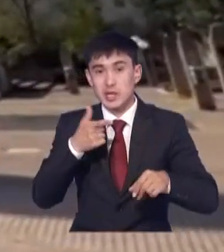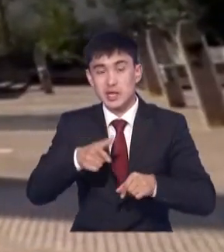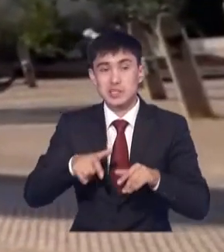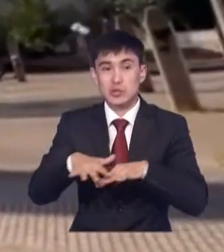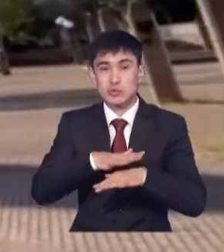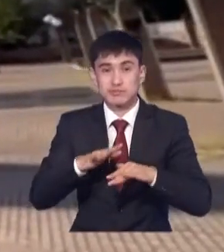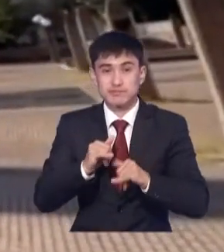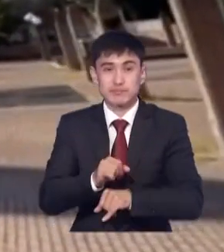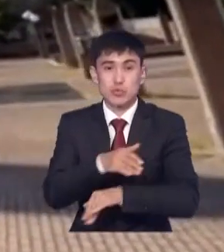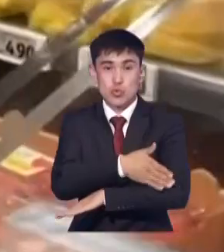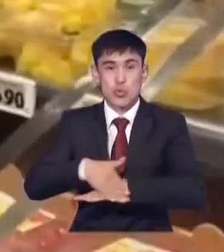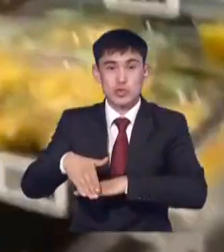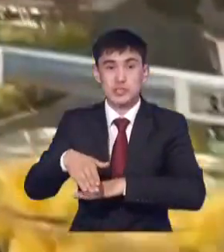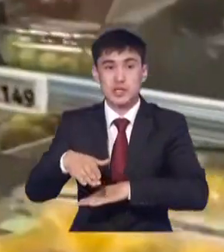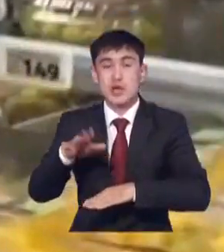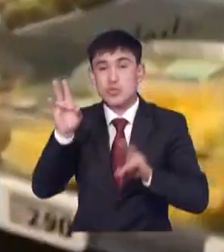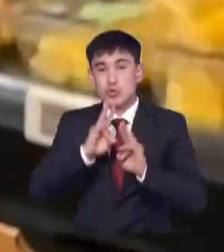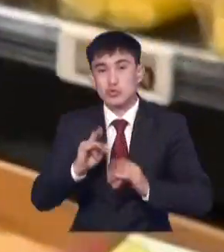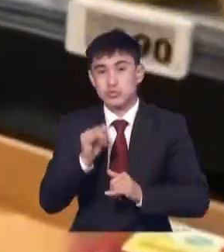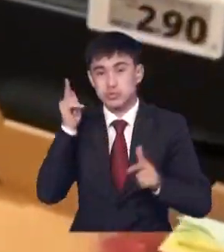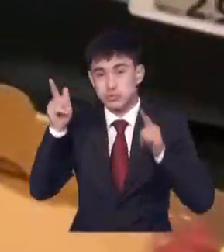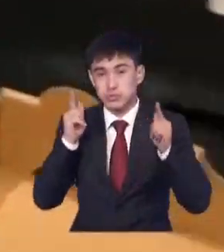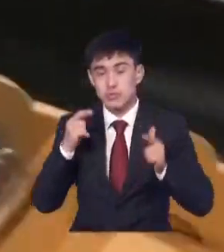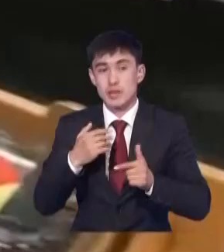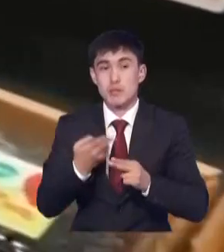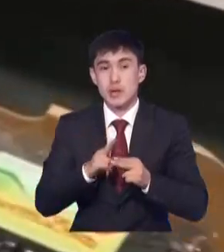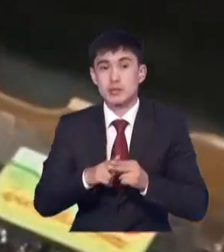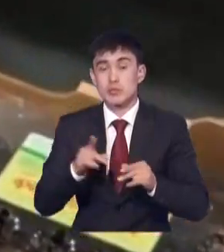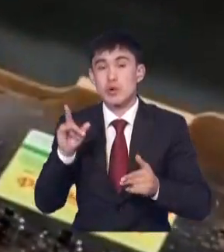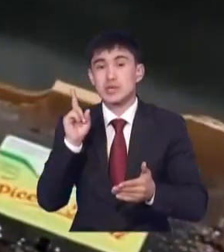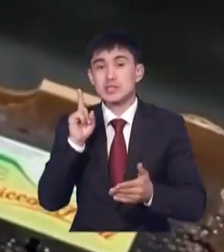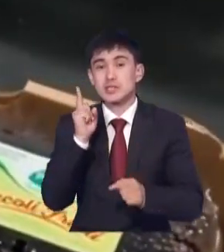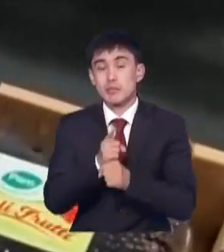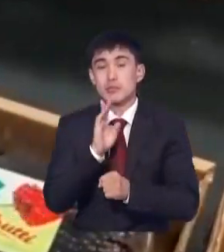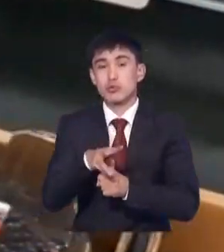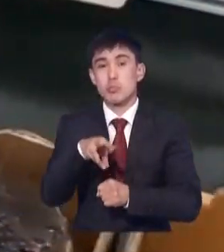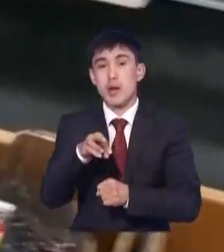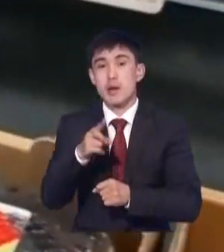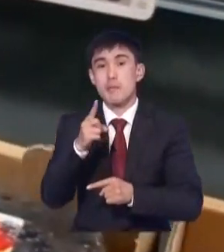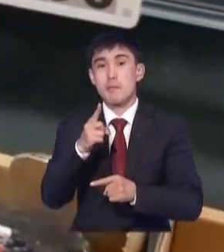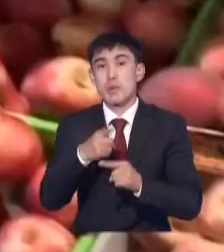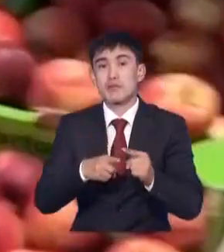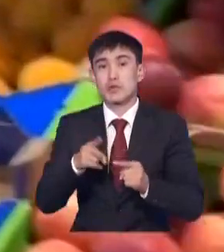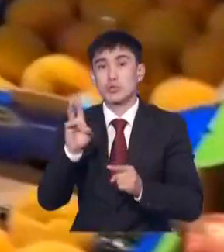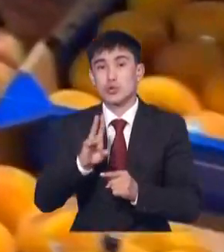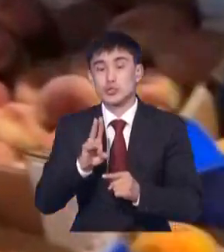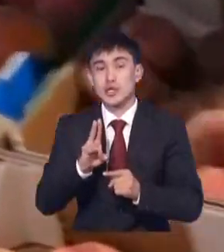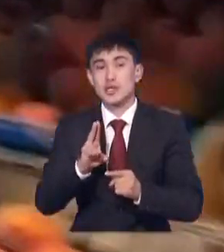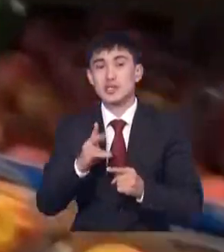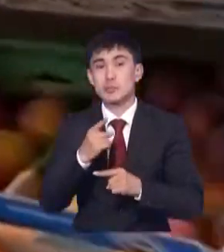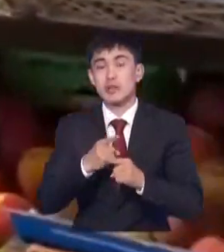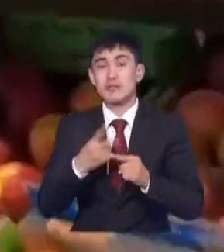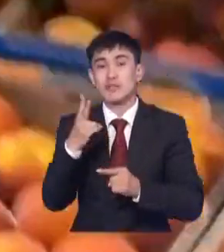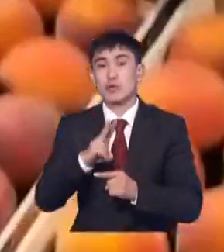наводняют улицы Милана в ночные часы. Предполагается, что запрет будет действовать с мая по ноябрь с половины первого ночи в будние дни и с